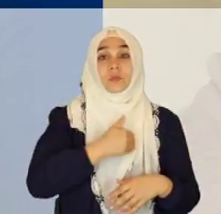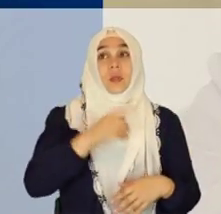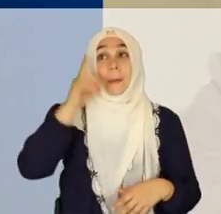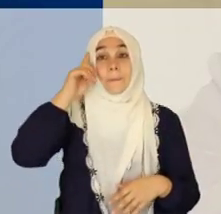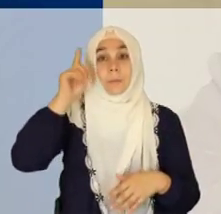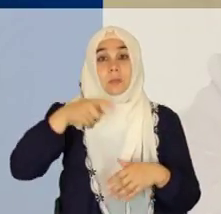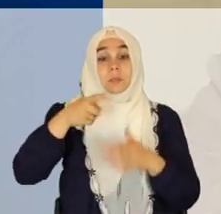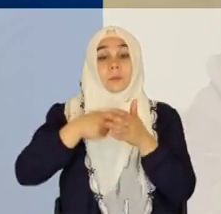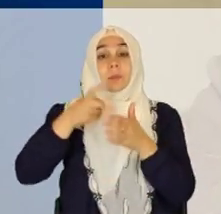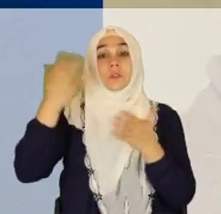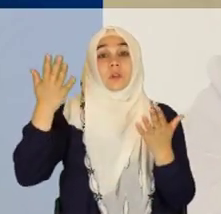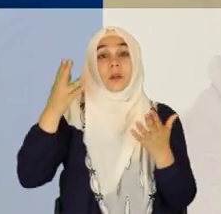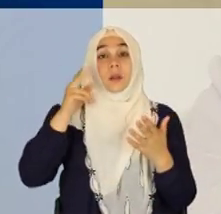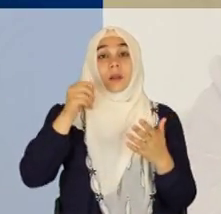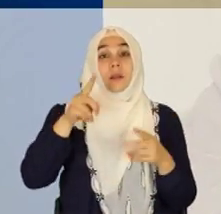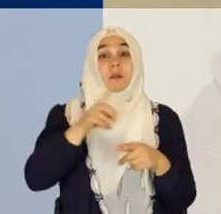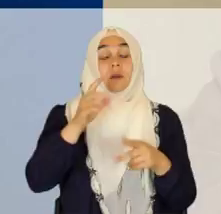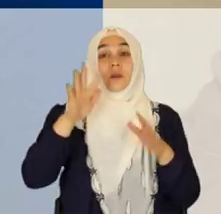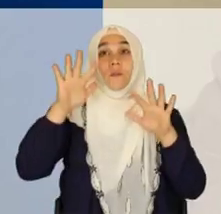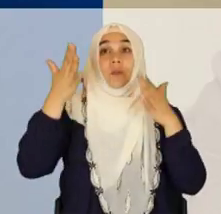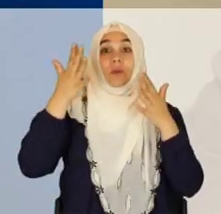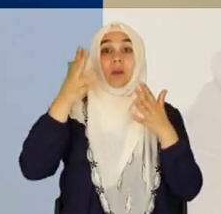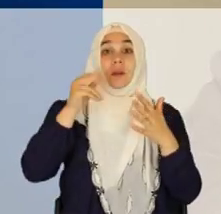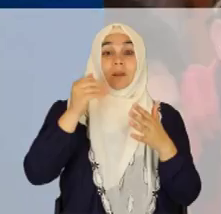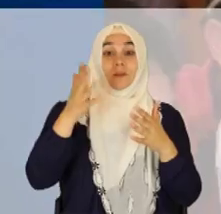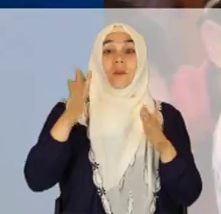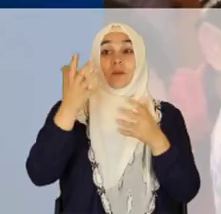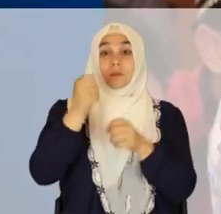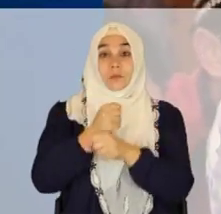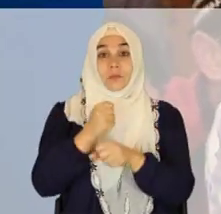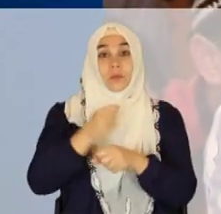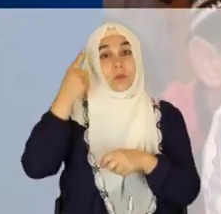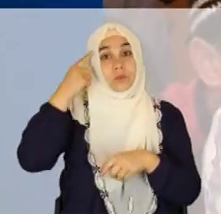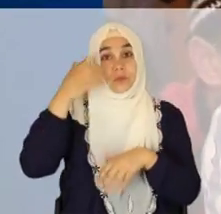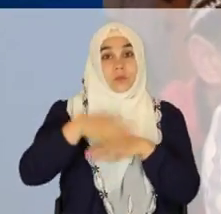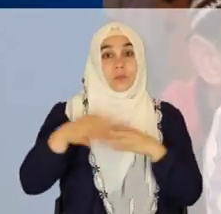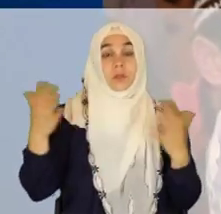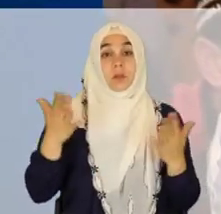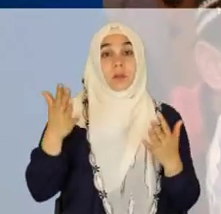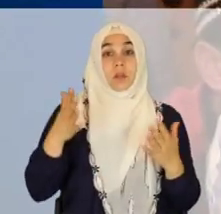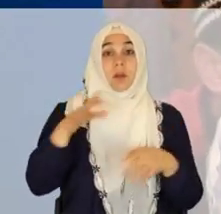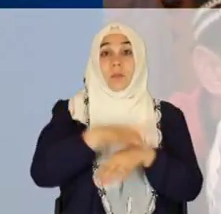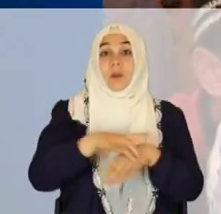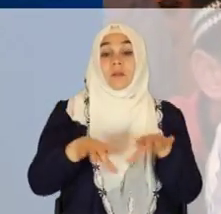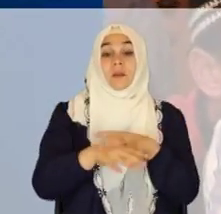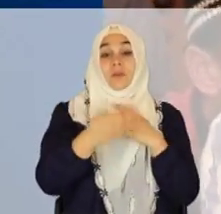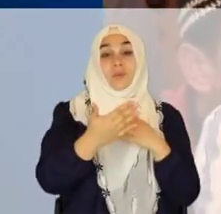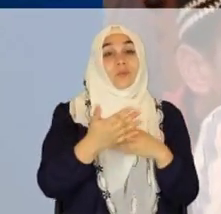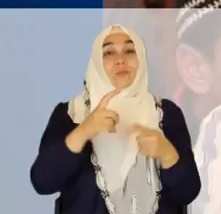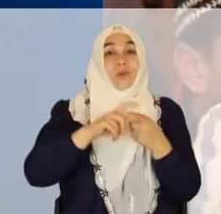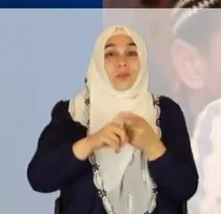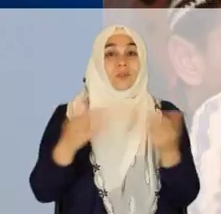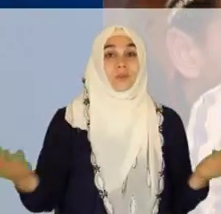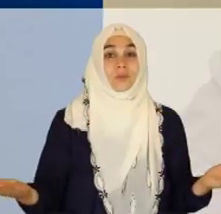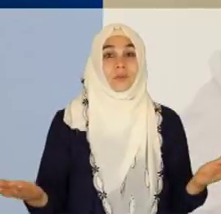bilishi, qadar o'sha narsaning voqelikka chiqishi. Shuni tushunish kerak. Buni bandaga hech qanaqa bog'liq yeri